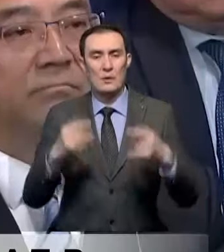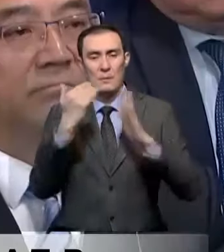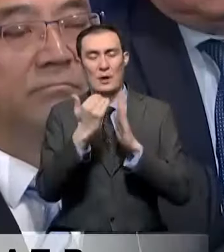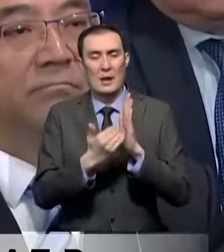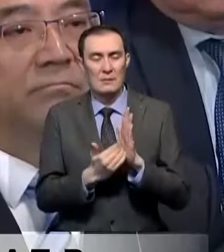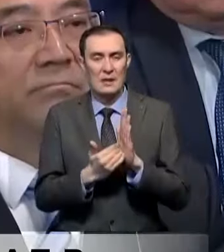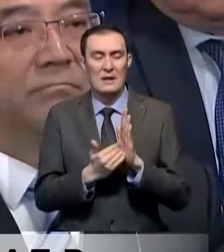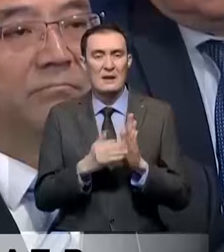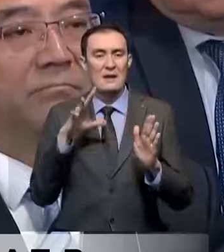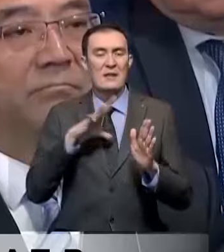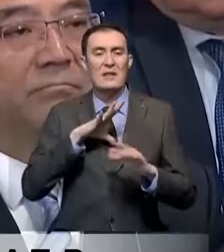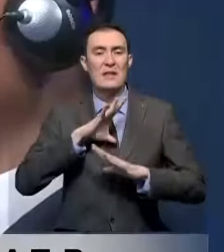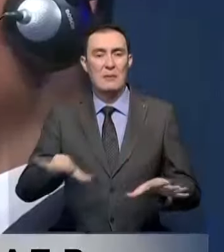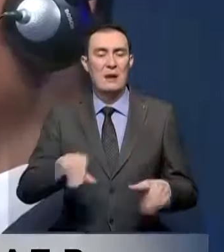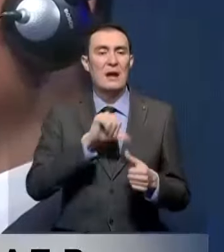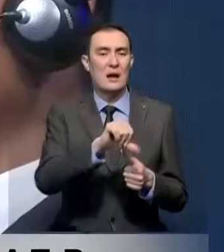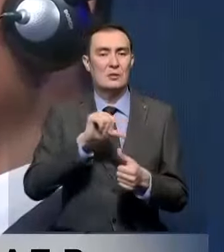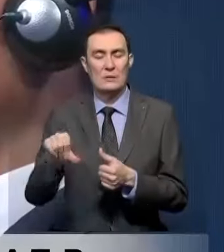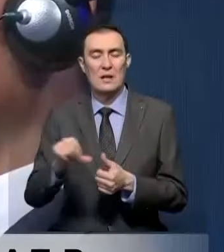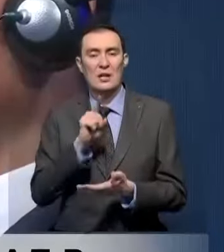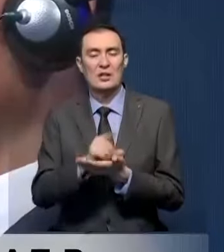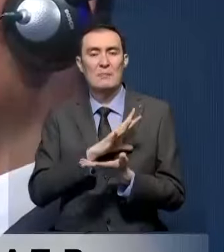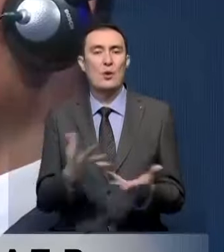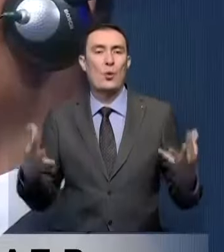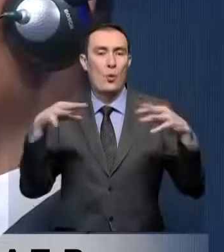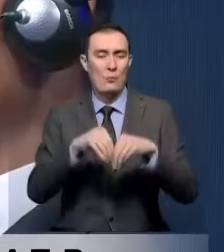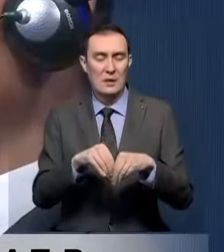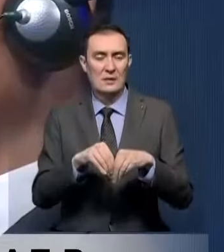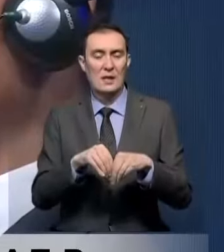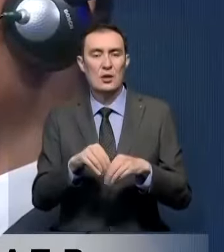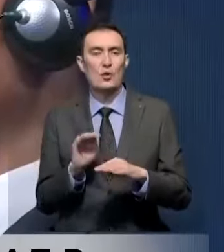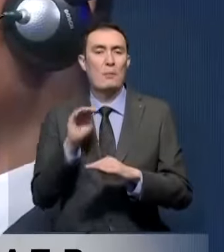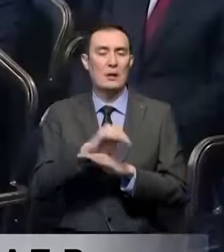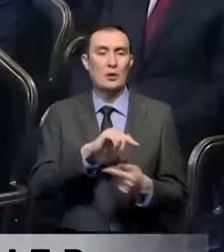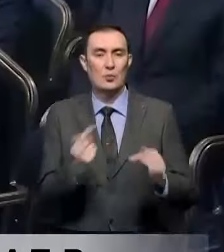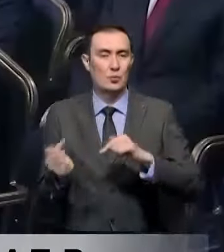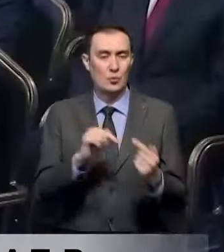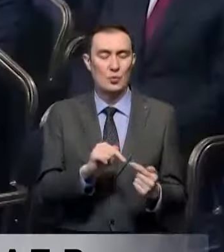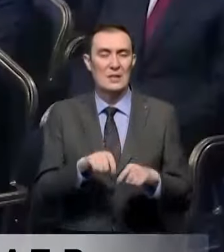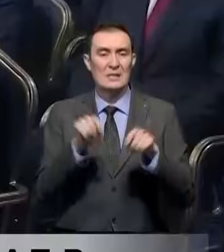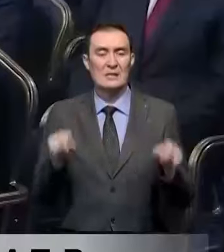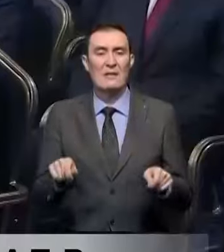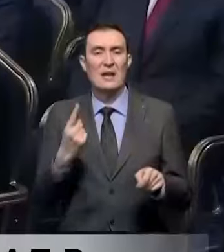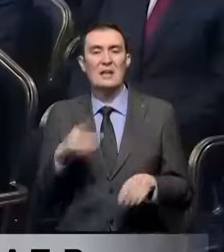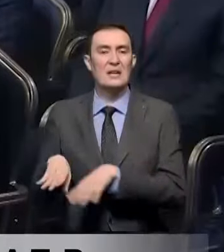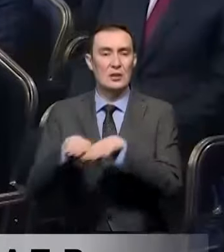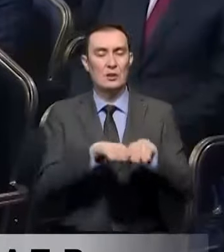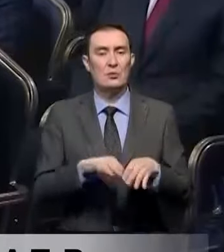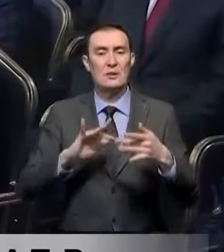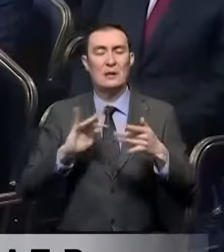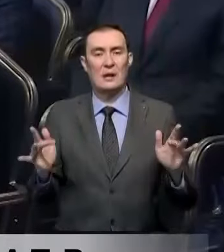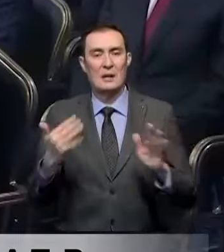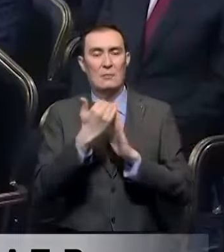не внедрялись разрозненно, а комплексно дополняли друг друга, создавая единую